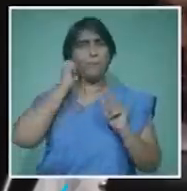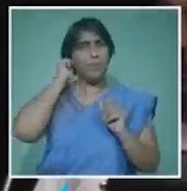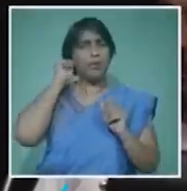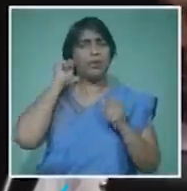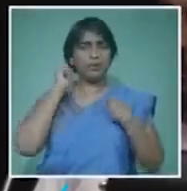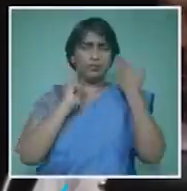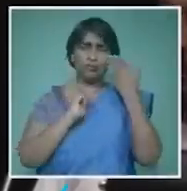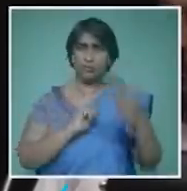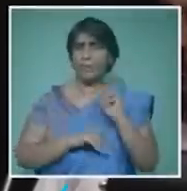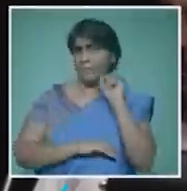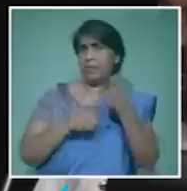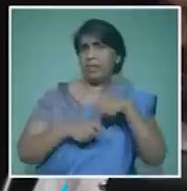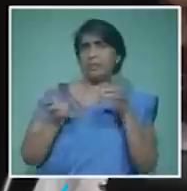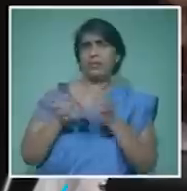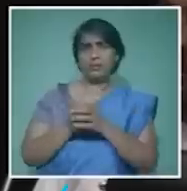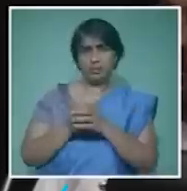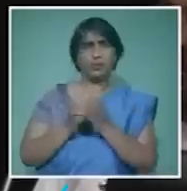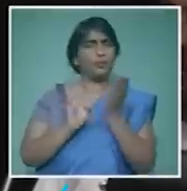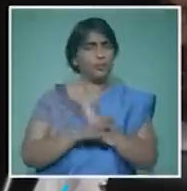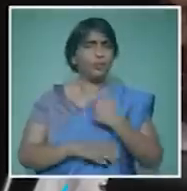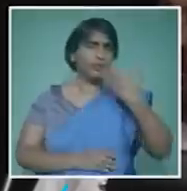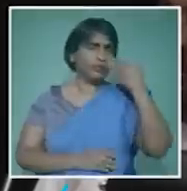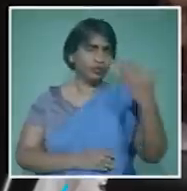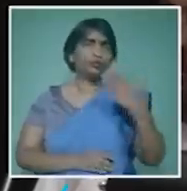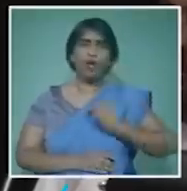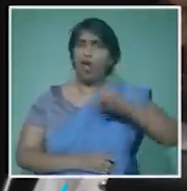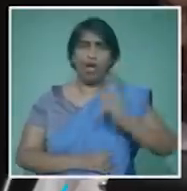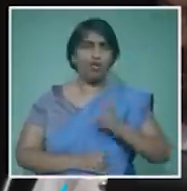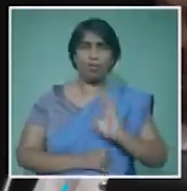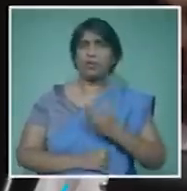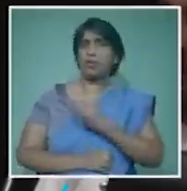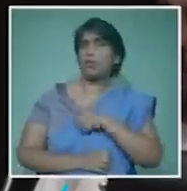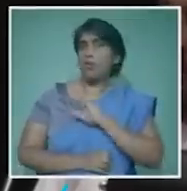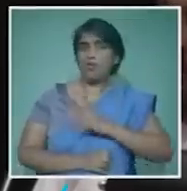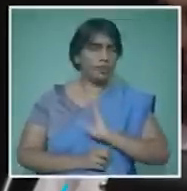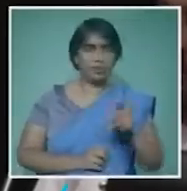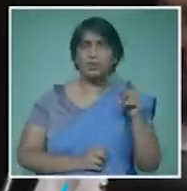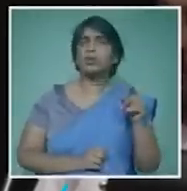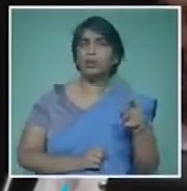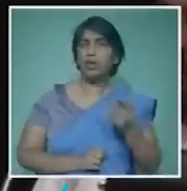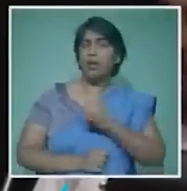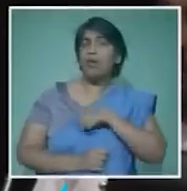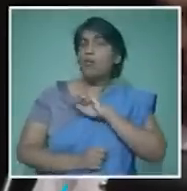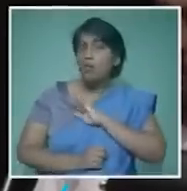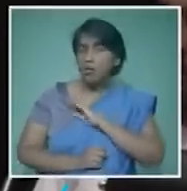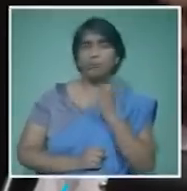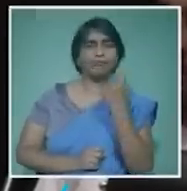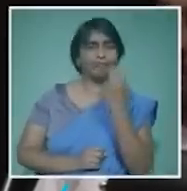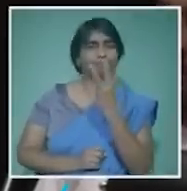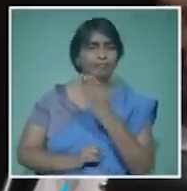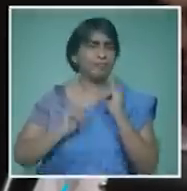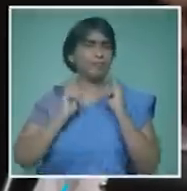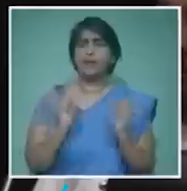අපිට හිතනවා මේ සංවිධානාත්මක කල්ලියේ පෞගේ කාලේ අපි දැක්කා අපි අනුමත කරන්නේ නැහැ මහ සංඝරත්නය අනුමත කරන්නේ නැහැ භික්ෂුන් වහන්සේලා කීප දෙනෙක්